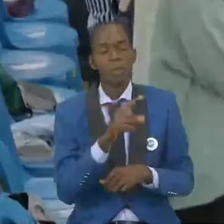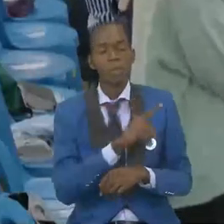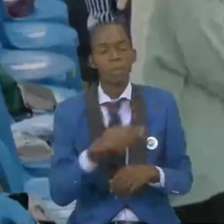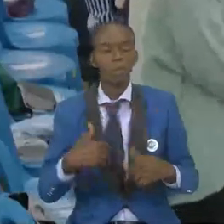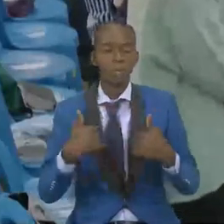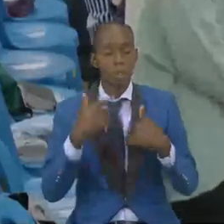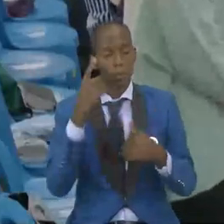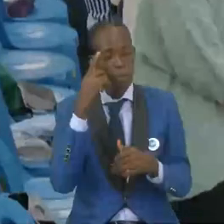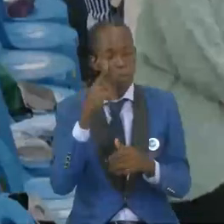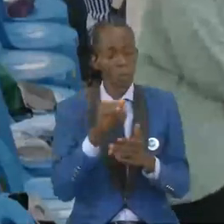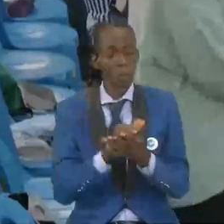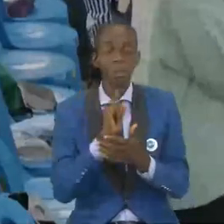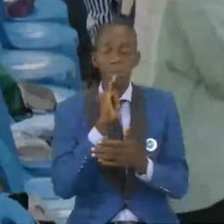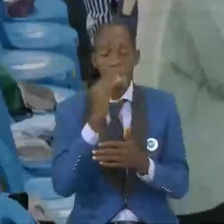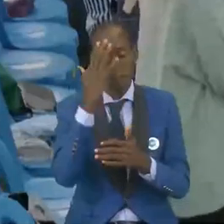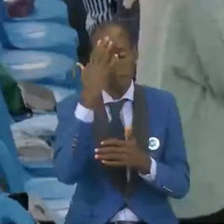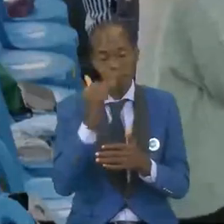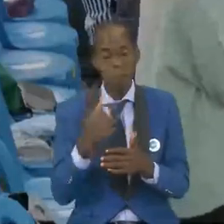œuvre, le Seigneur,